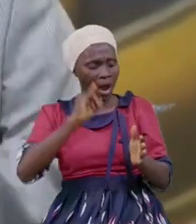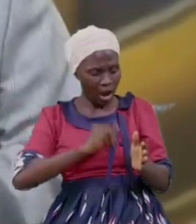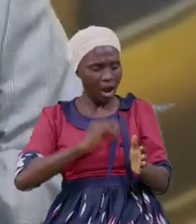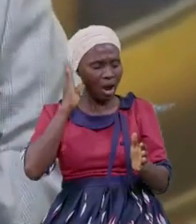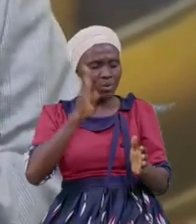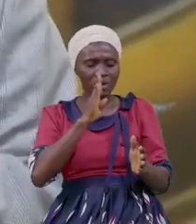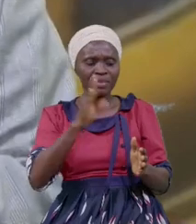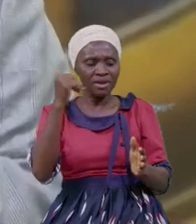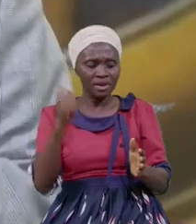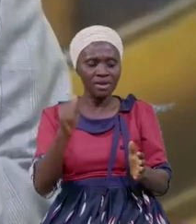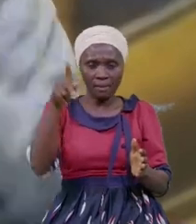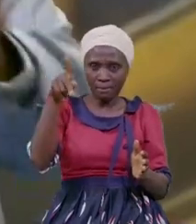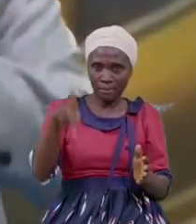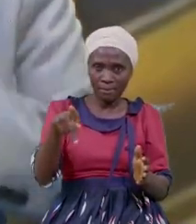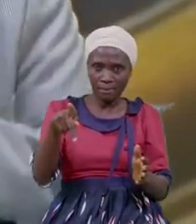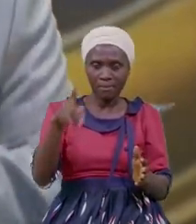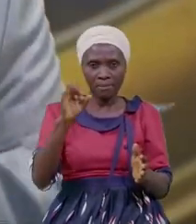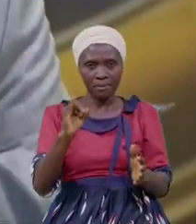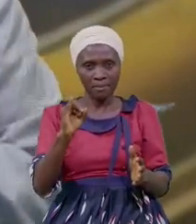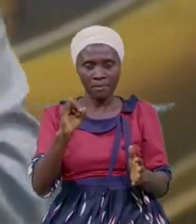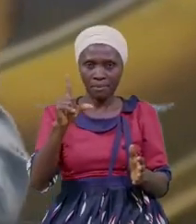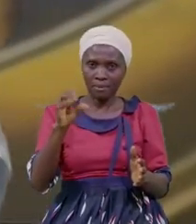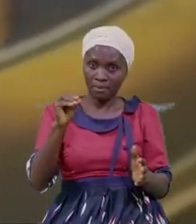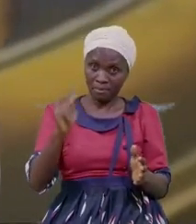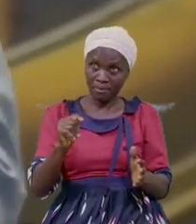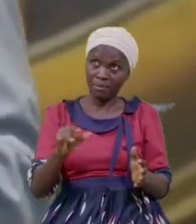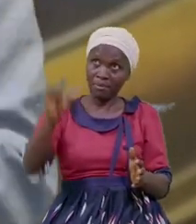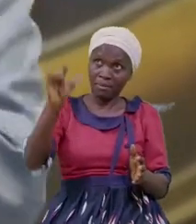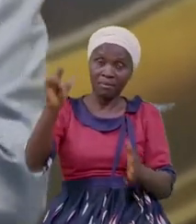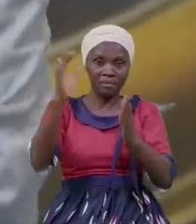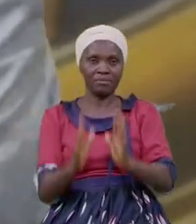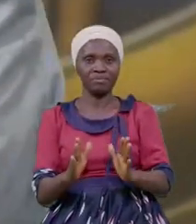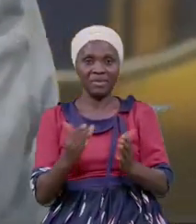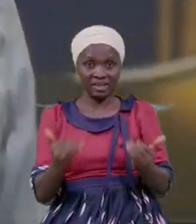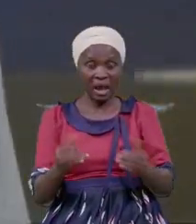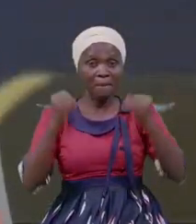plusieurs femmes maintenant sont pilotes dansretion